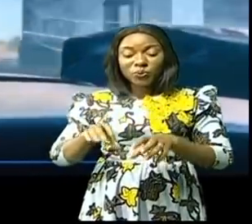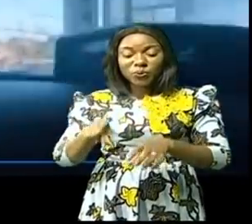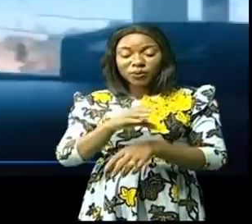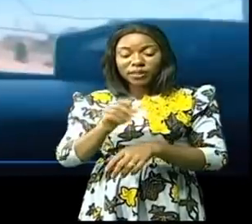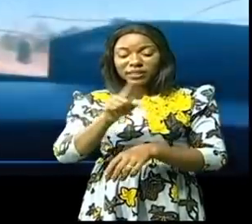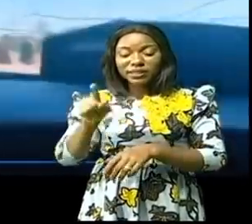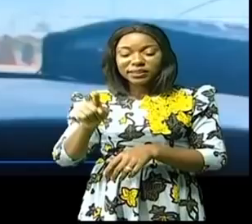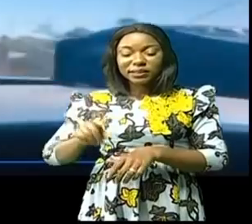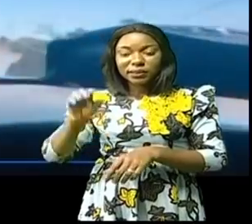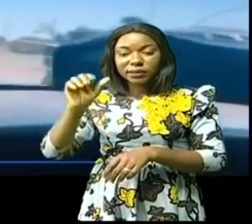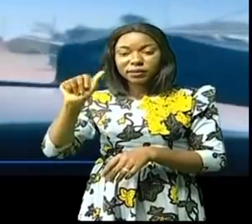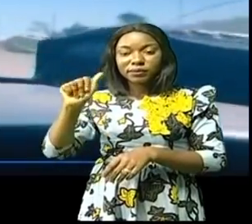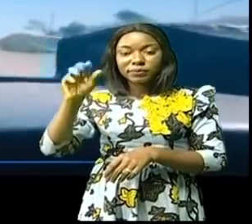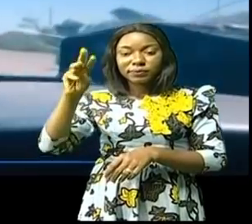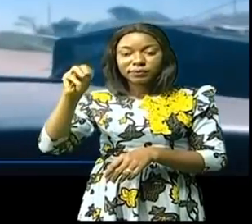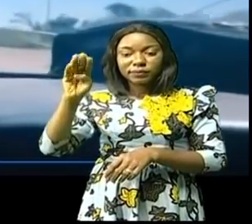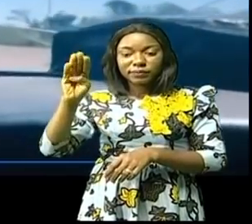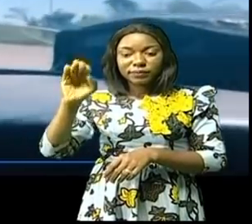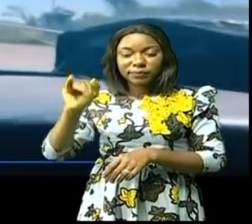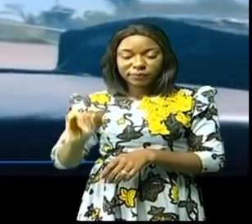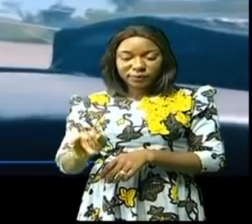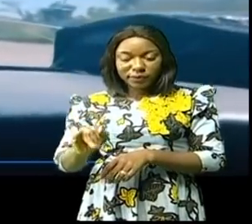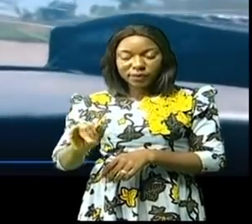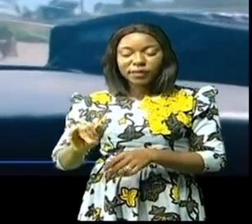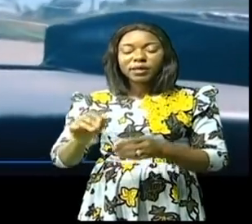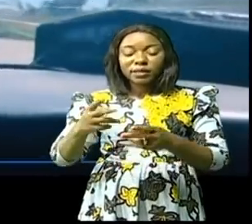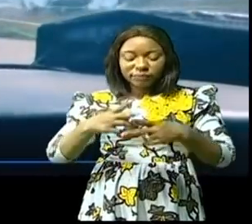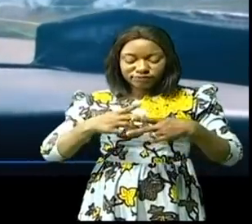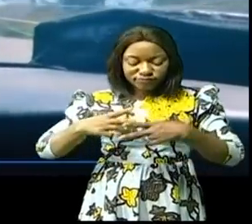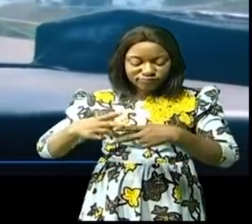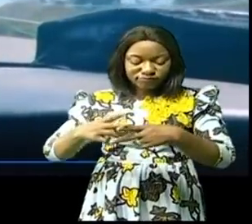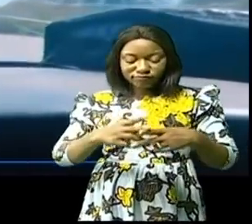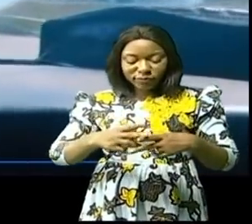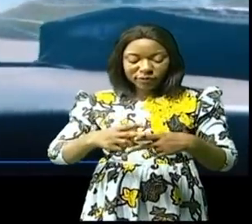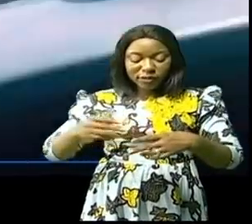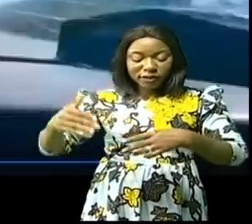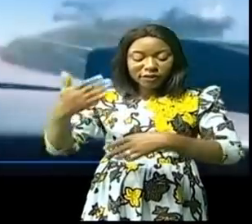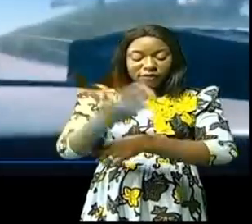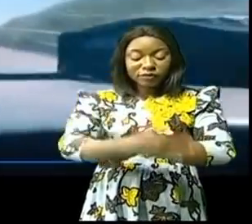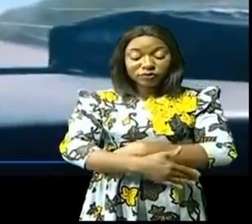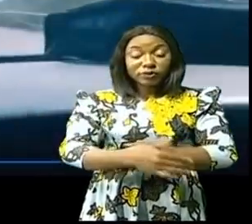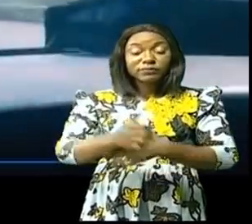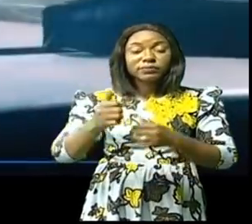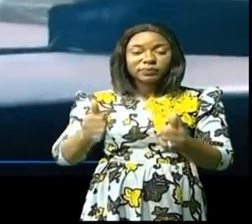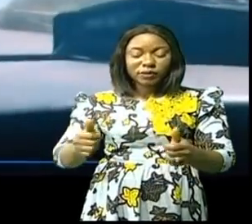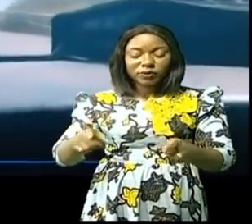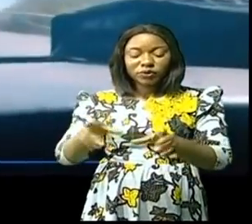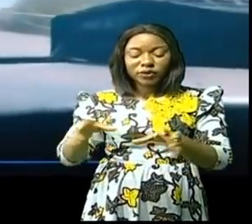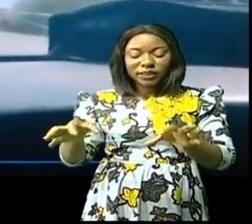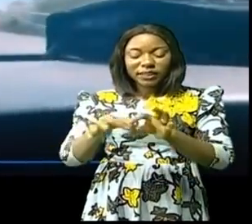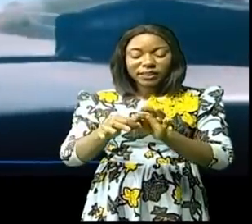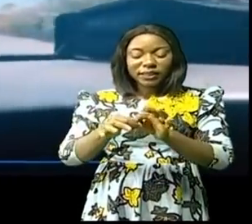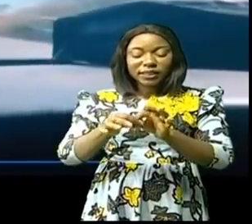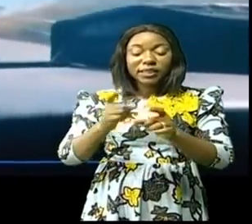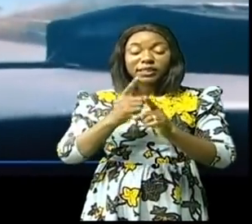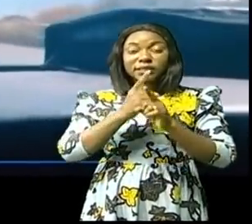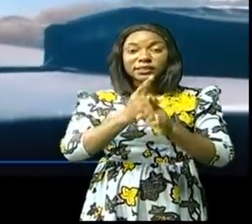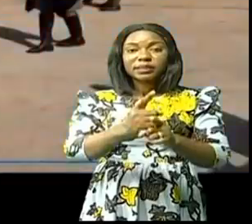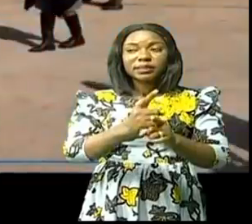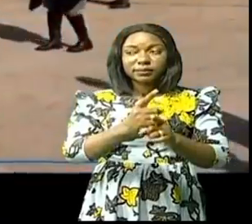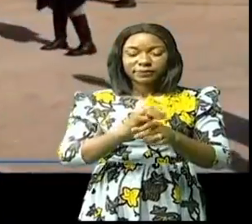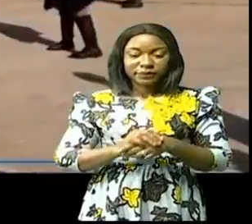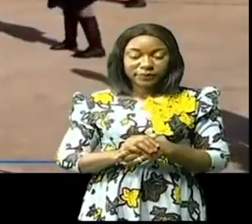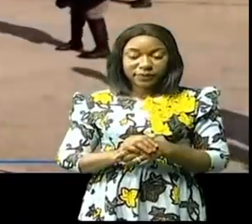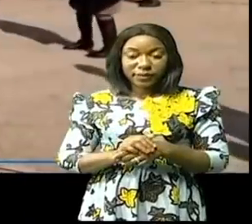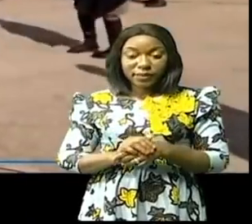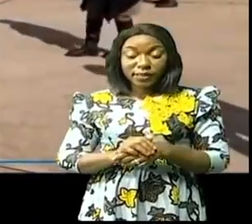depuis plusieurs années les efforts pour la gestion de frontières entre les deux pays, notamment les aspects liés à la sécurité le long de celle-ci.